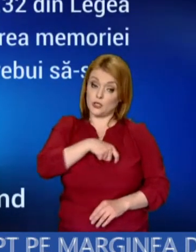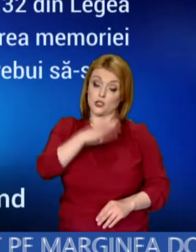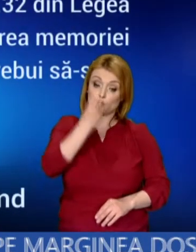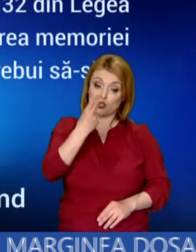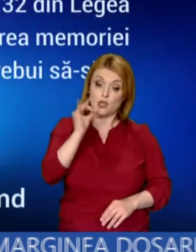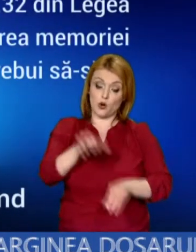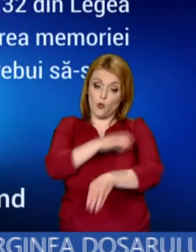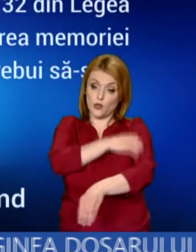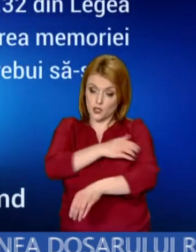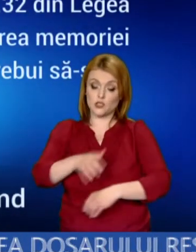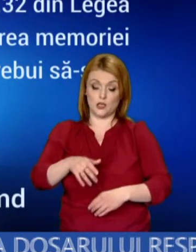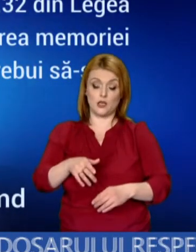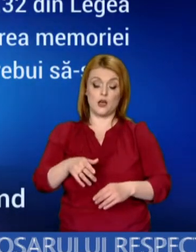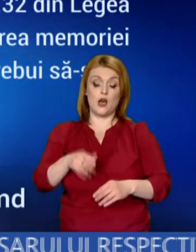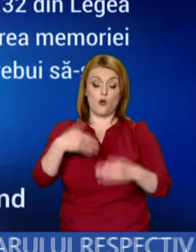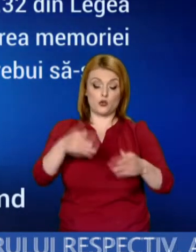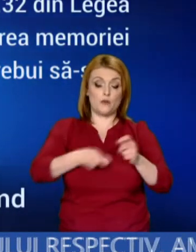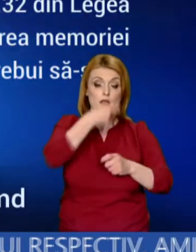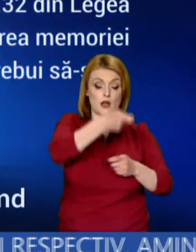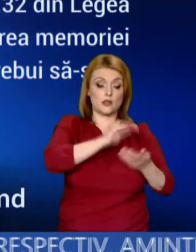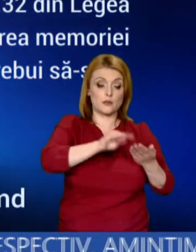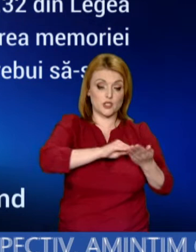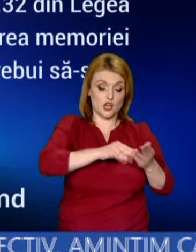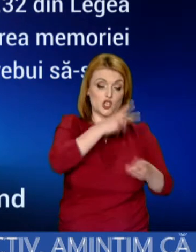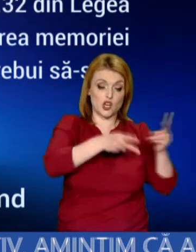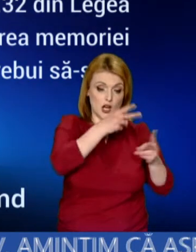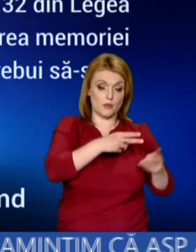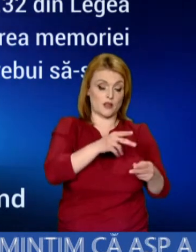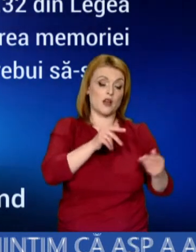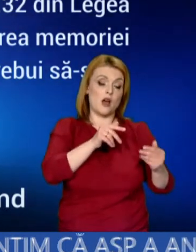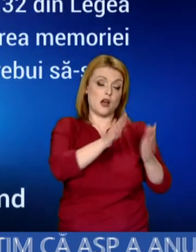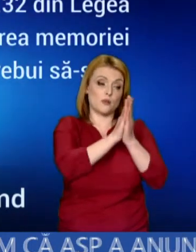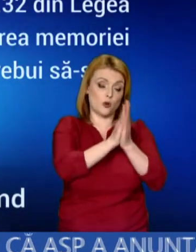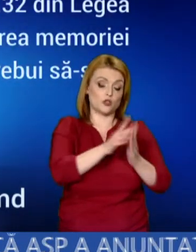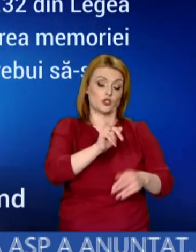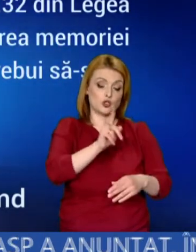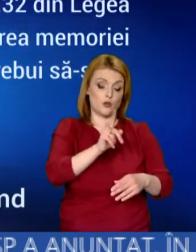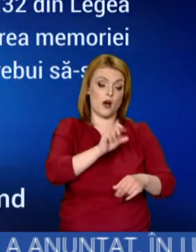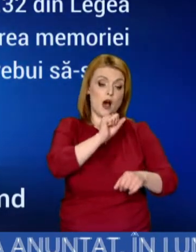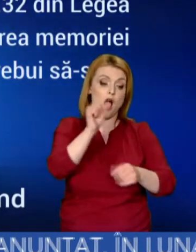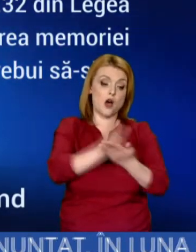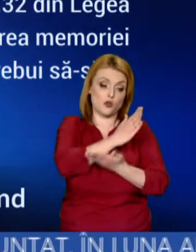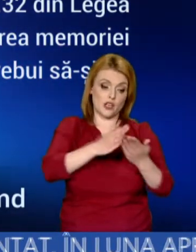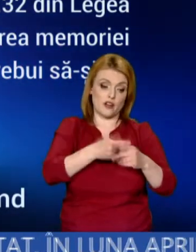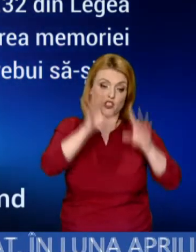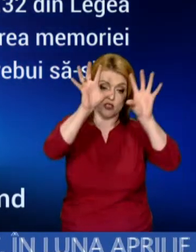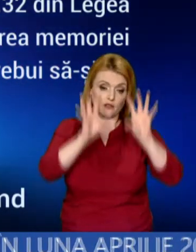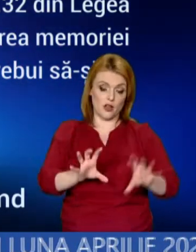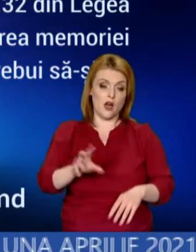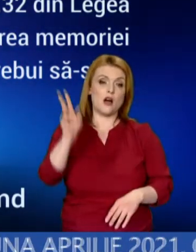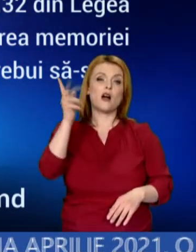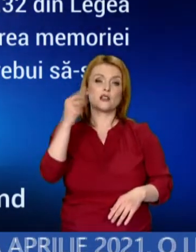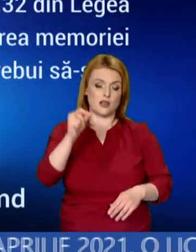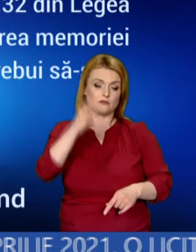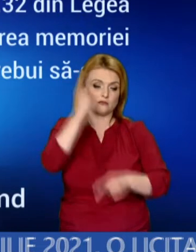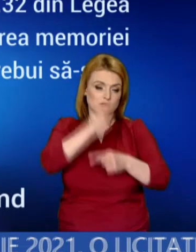Blocului Comuniștilor și Socialiștilor au depus o sesizare la Curtea Constituțională, prin care solicită suspendarea legii prin care a fost interzisă